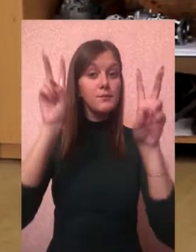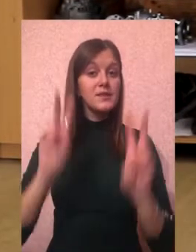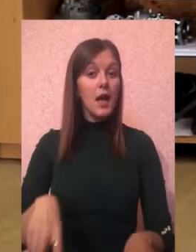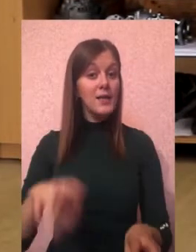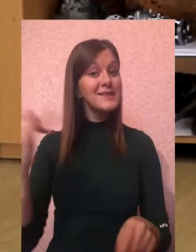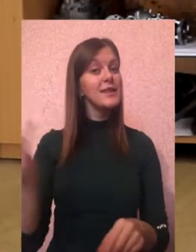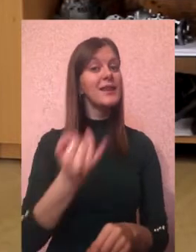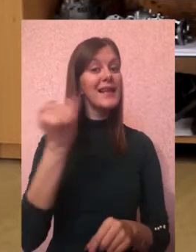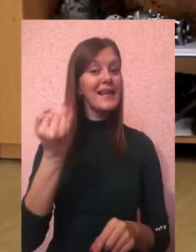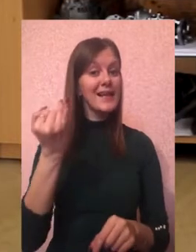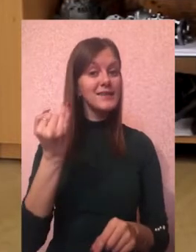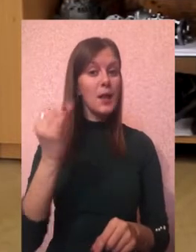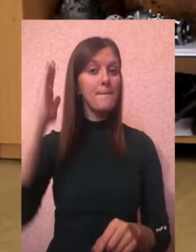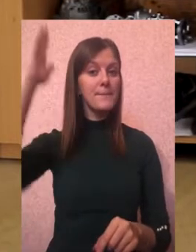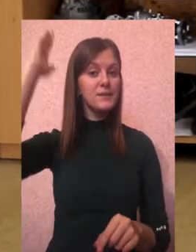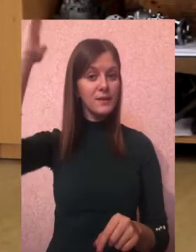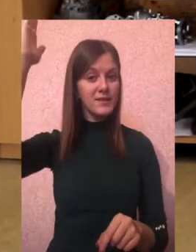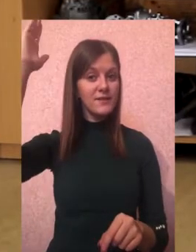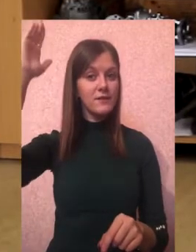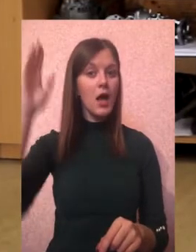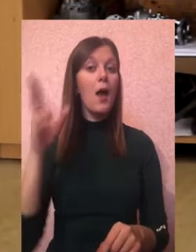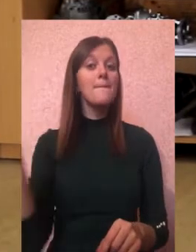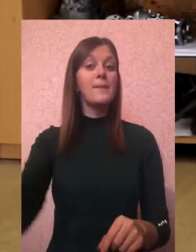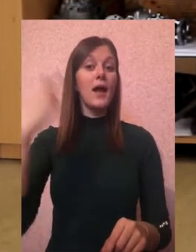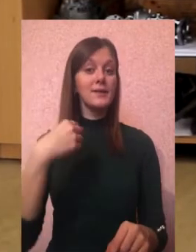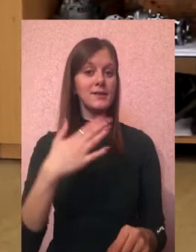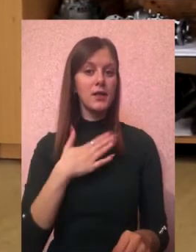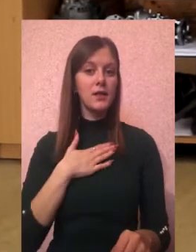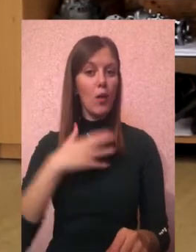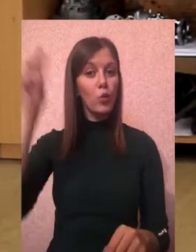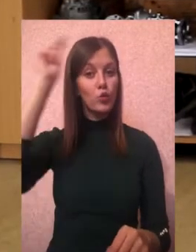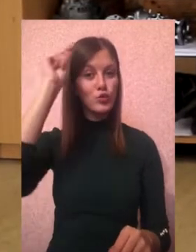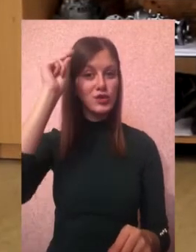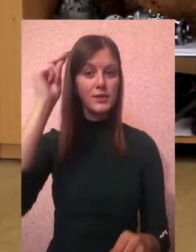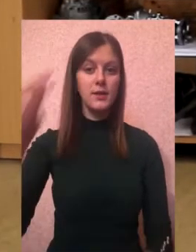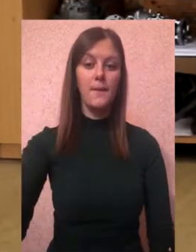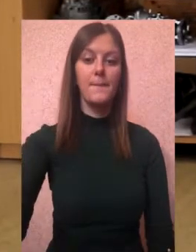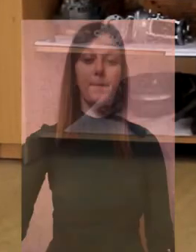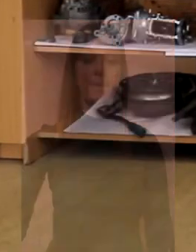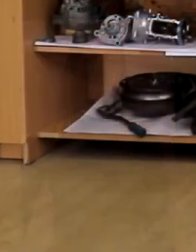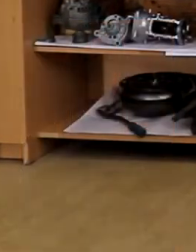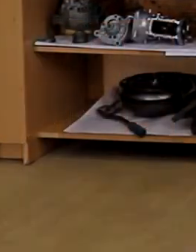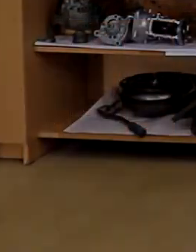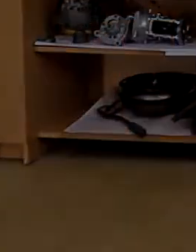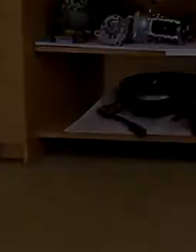Специальность интересная, перспективная. Приходите к нам учиться.